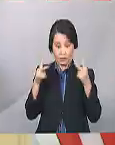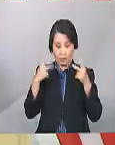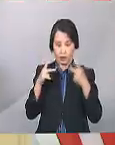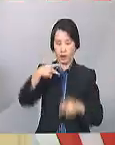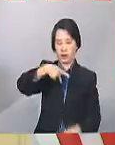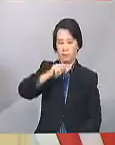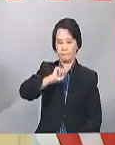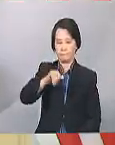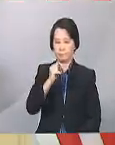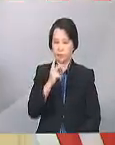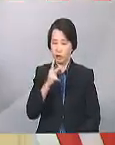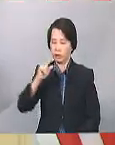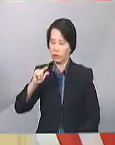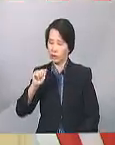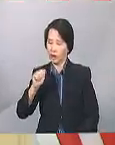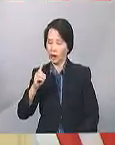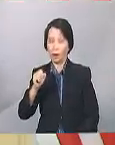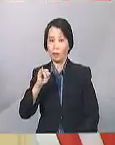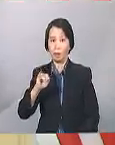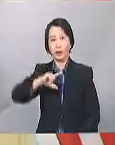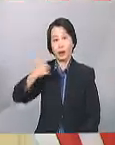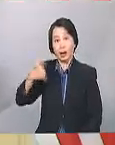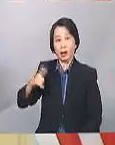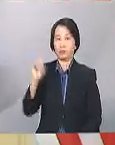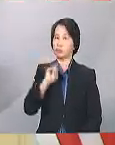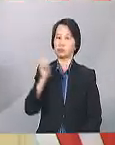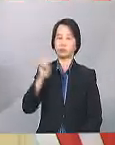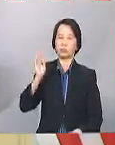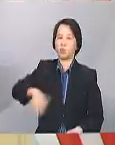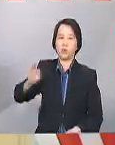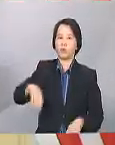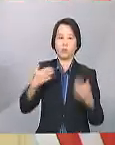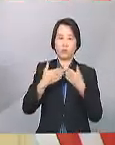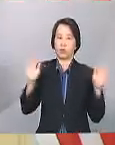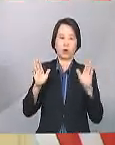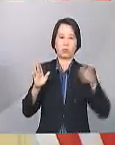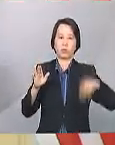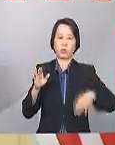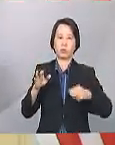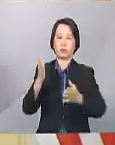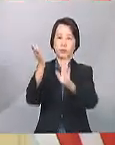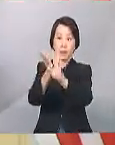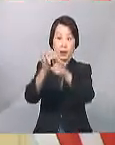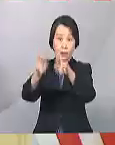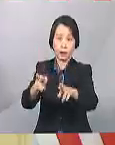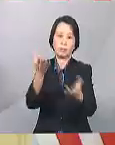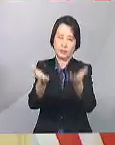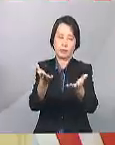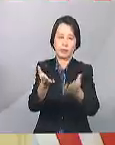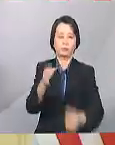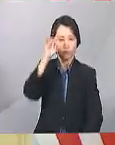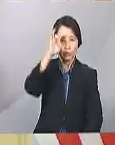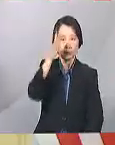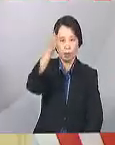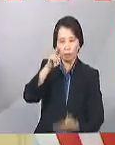pajak gadai lain masih lagi saya kira belum dibuka, dan insyaAllah kita akan tengoklah perkara ini